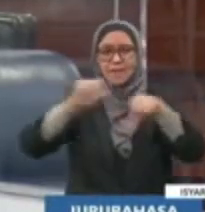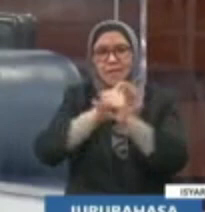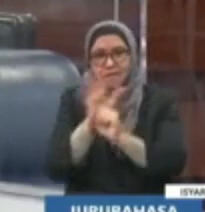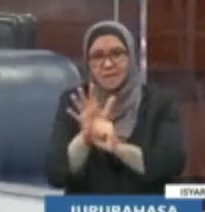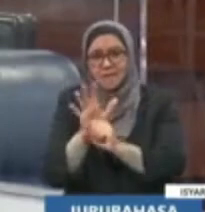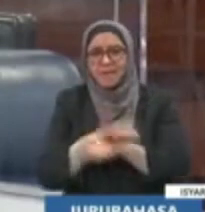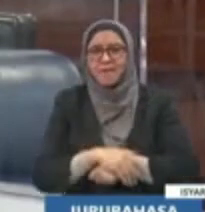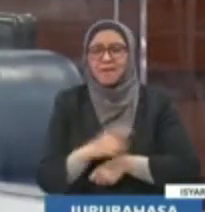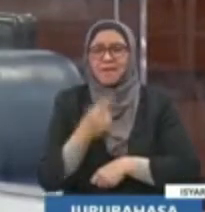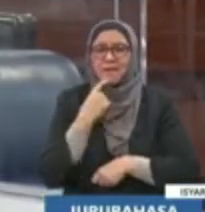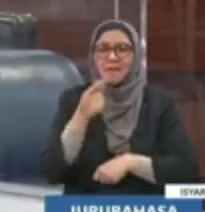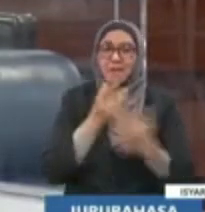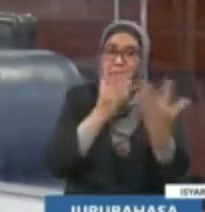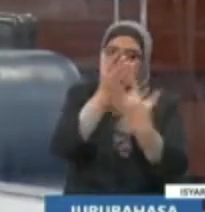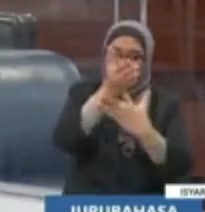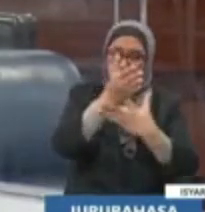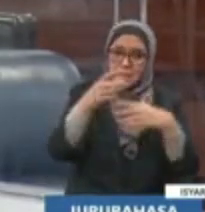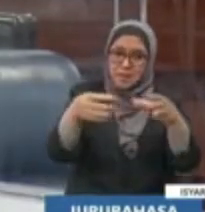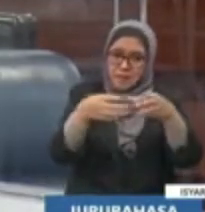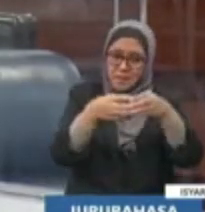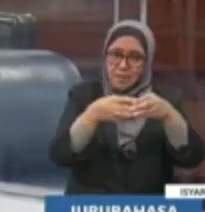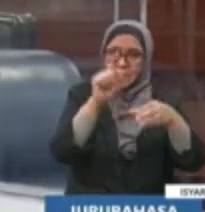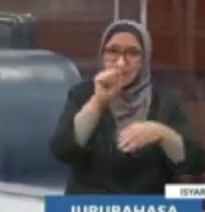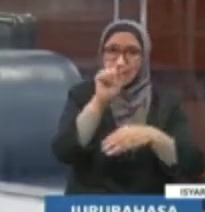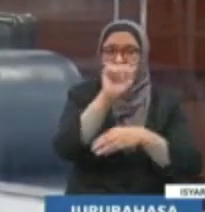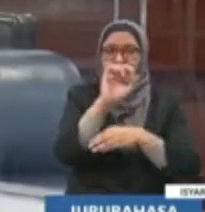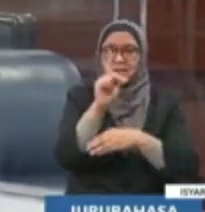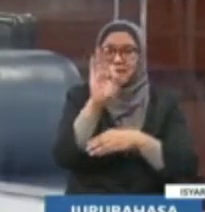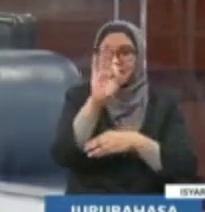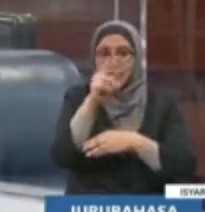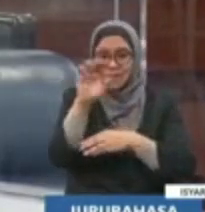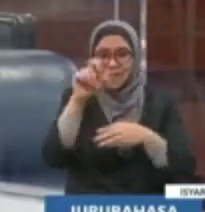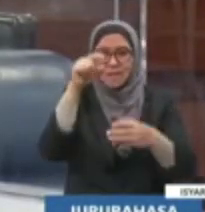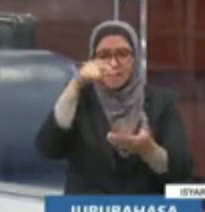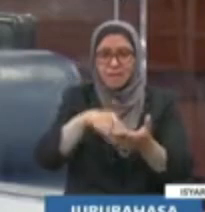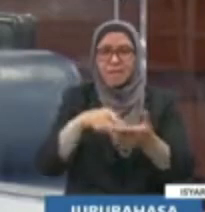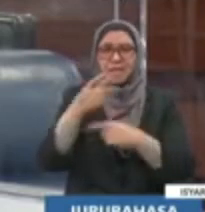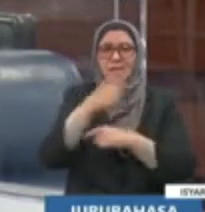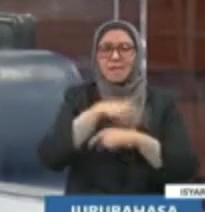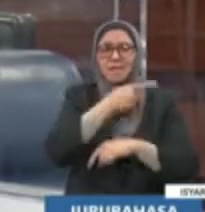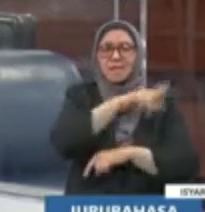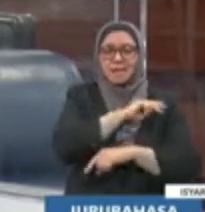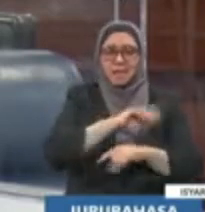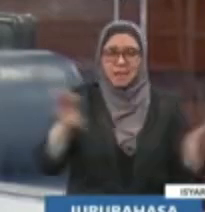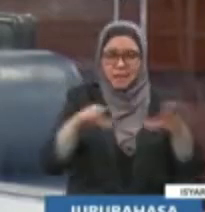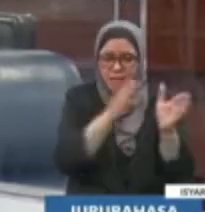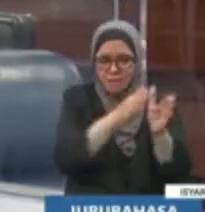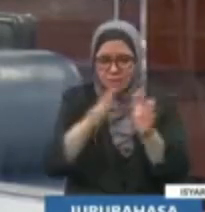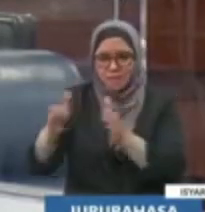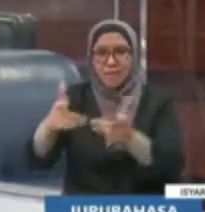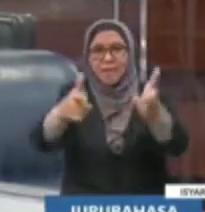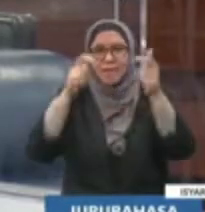tindakan segera dalam tempoh jangka pendek di bawah sasaran KPI 100 hari dengan memberikan